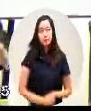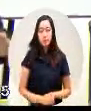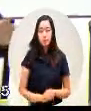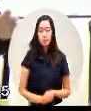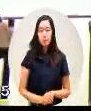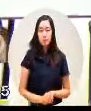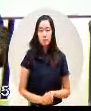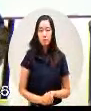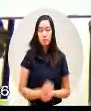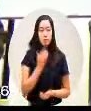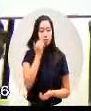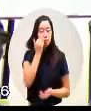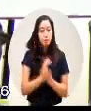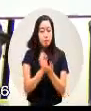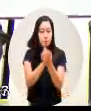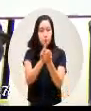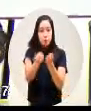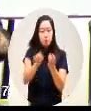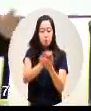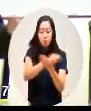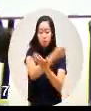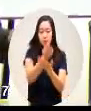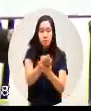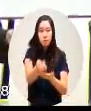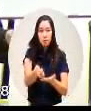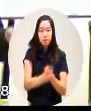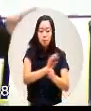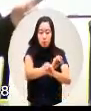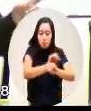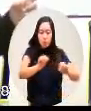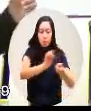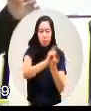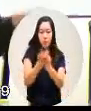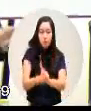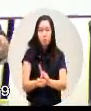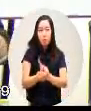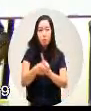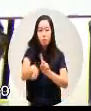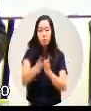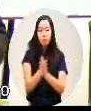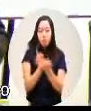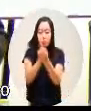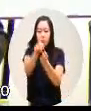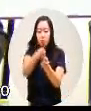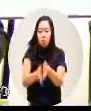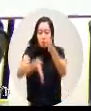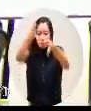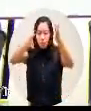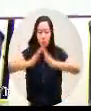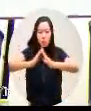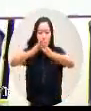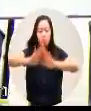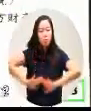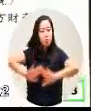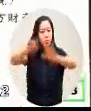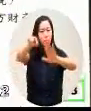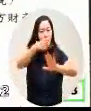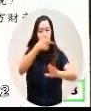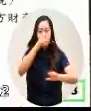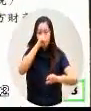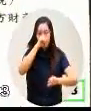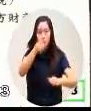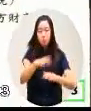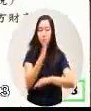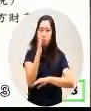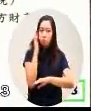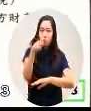果对着安尼整体啦哈，这农机渔船对着安尼都市的发展是非常好，会当政府啦哈，会